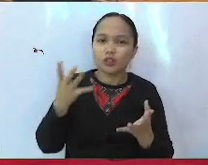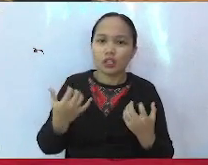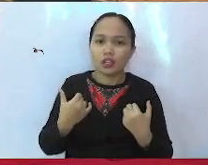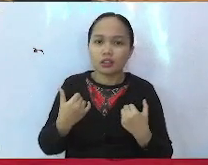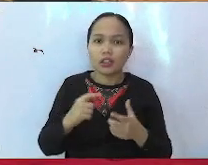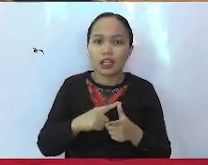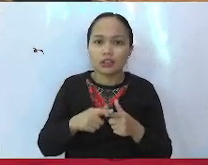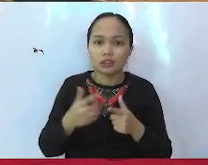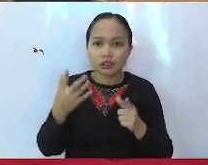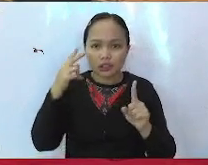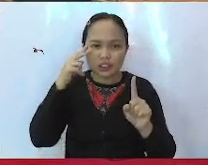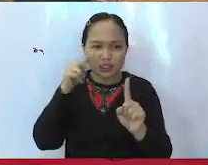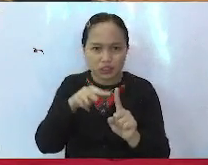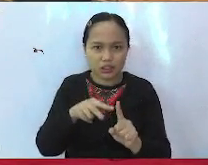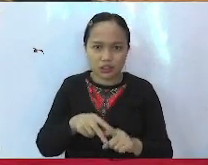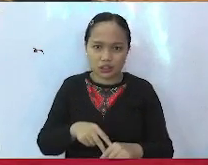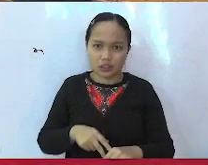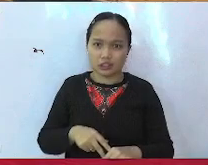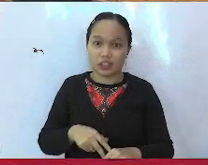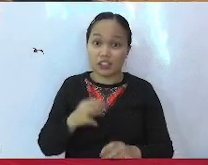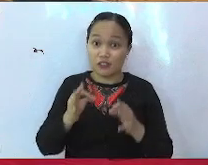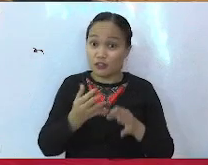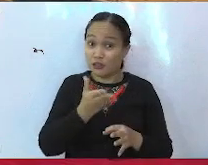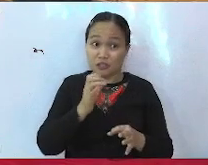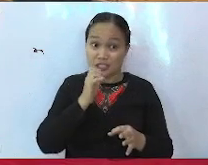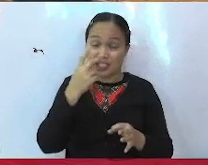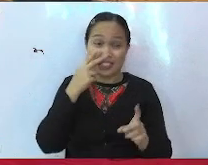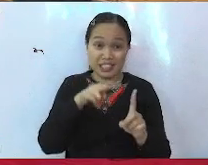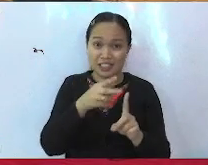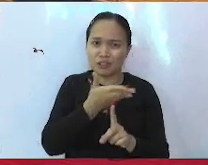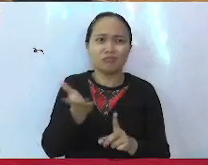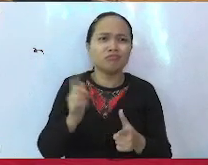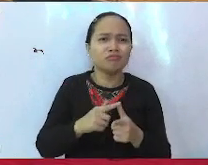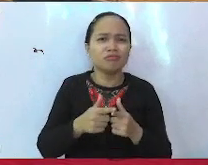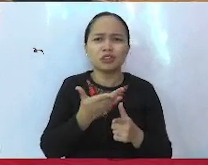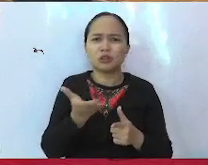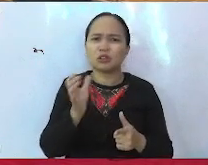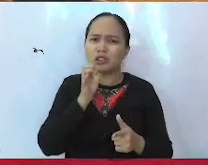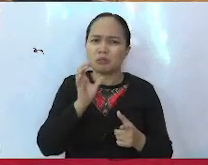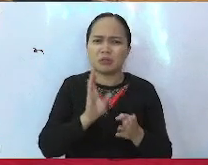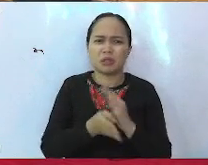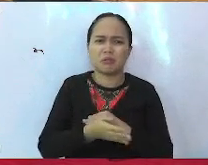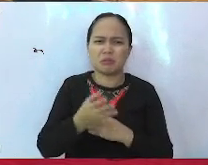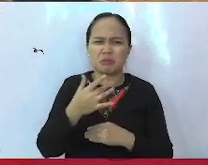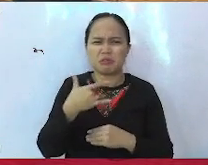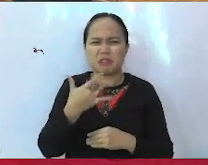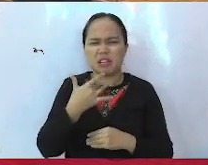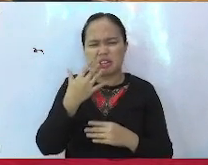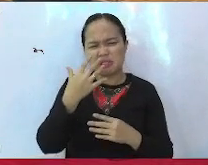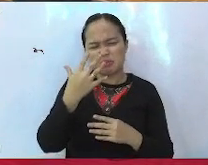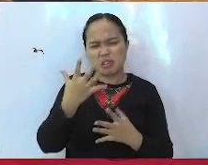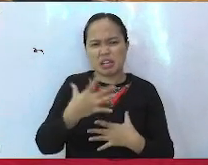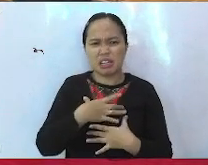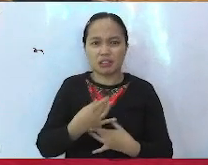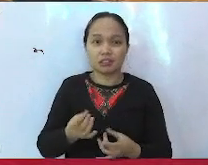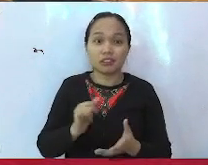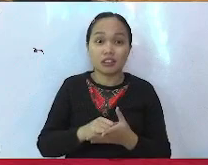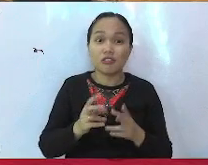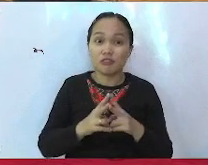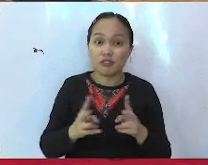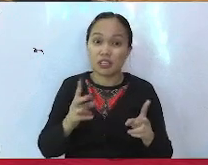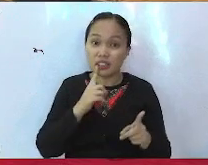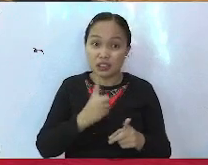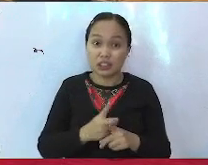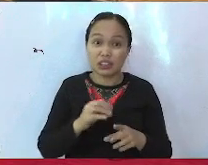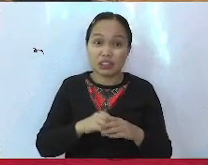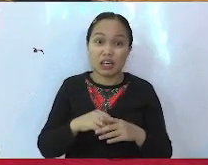Yes, sir. If you never see it, you're never curious. Yeah, and kaya yun sinasabi ko sa inyo, young people, that's very true sa buhay natin.